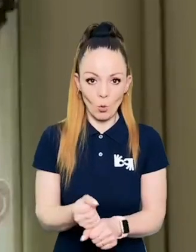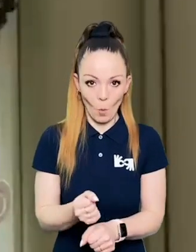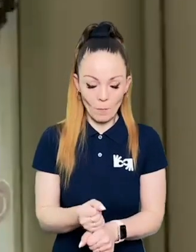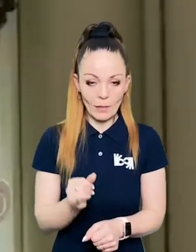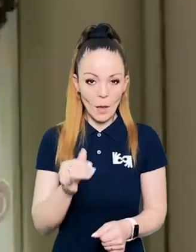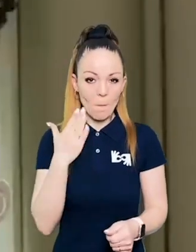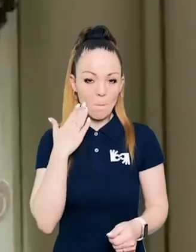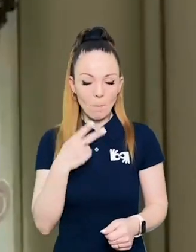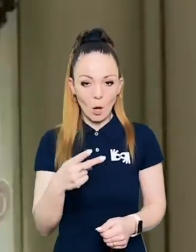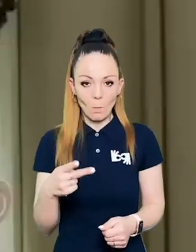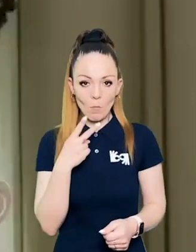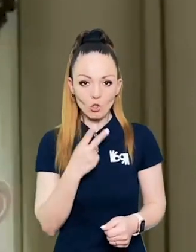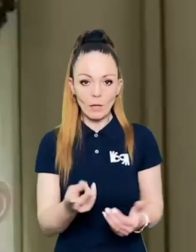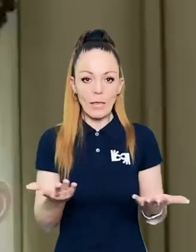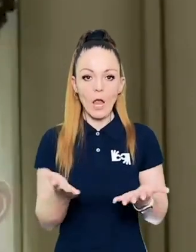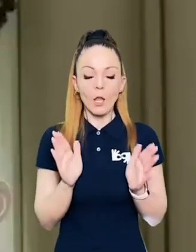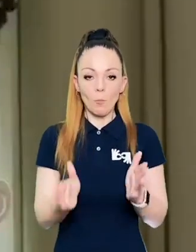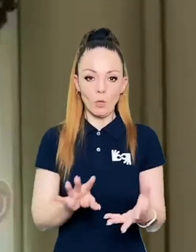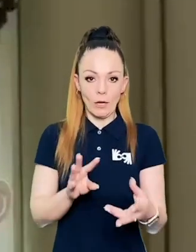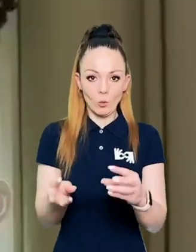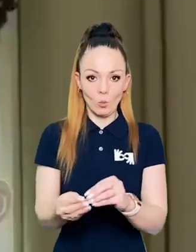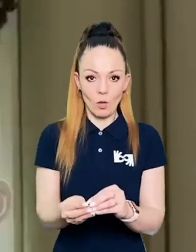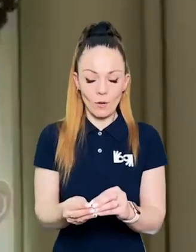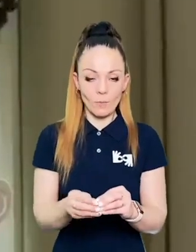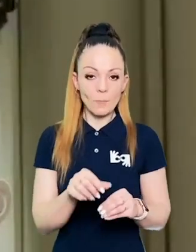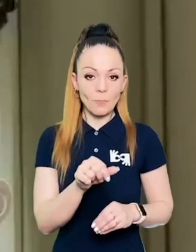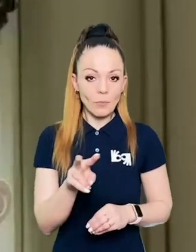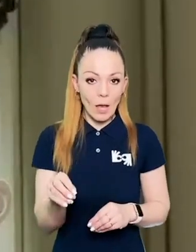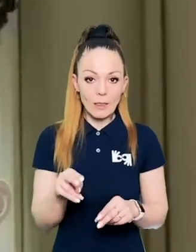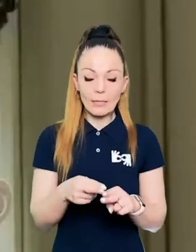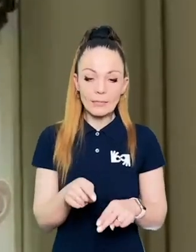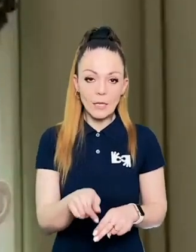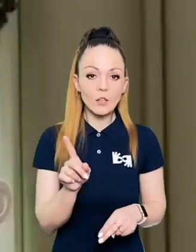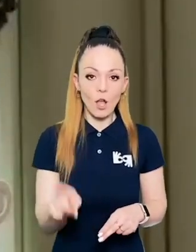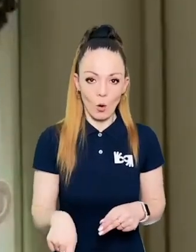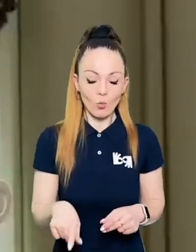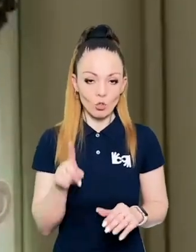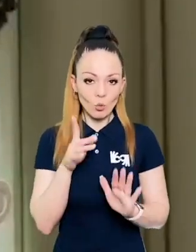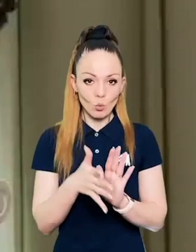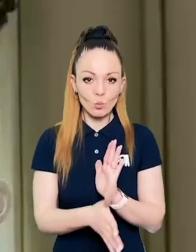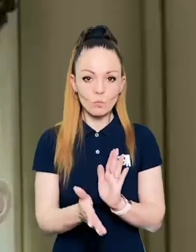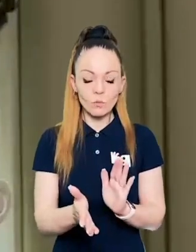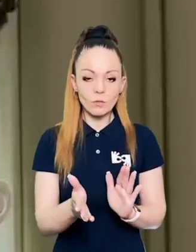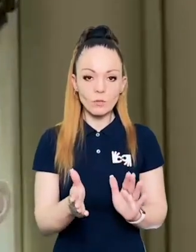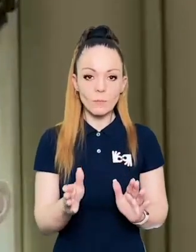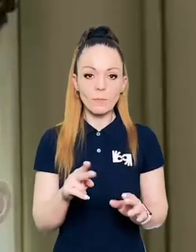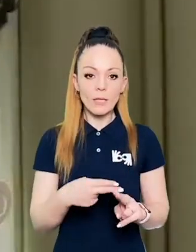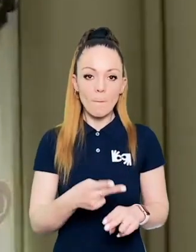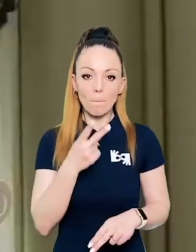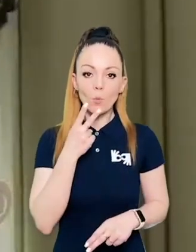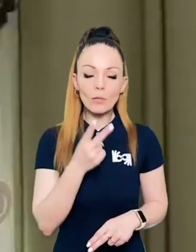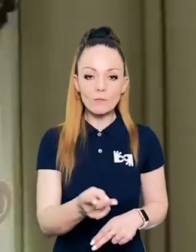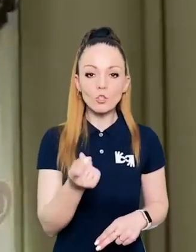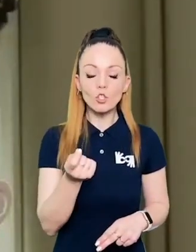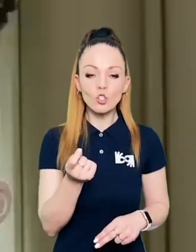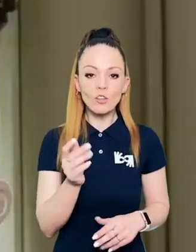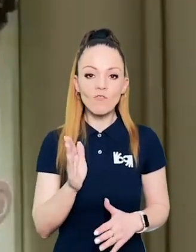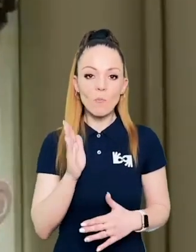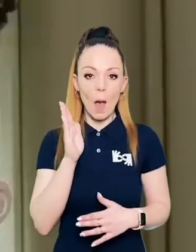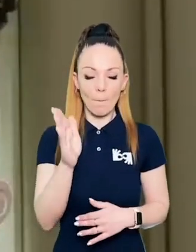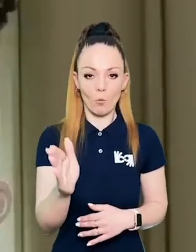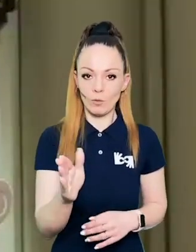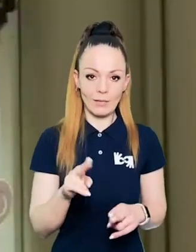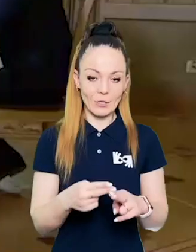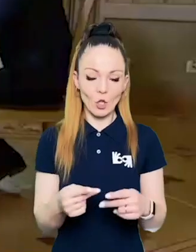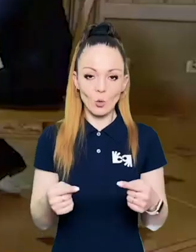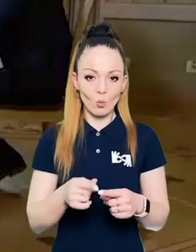робити, і передбачати, який буде результат. Але це також, ви розумієте, це так, подивитись трішки